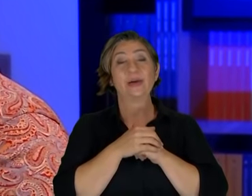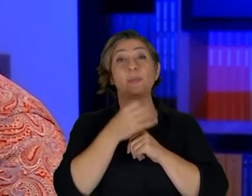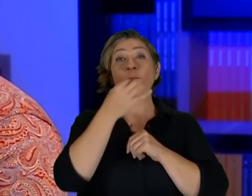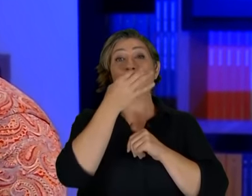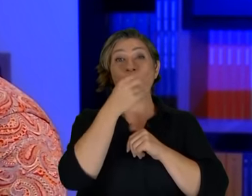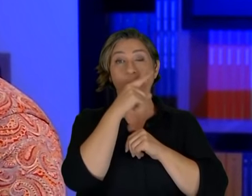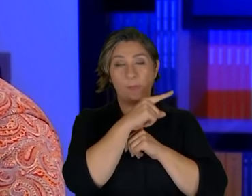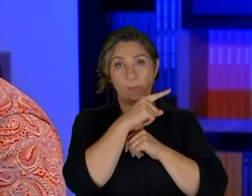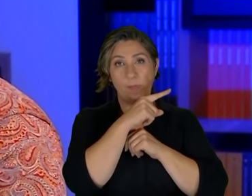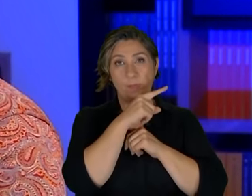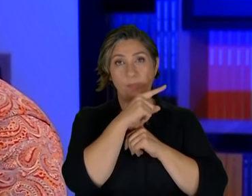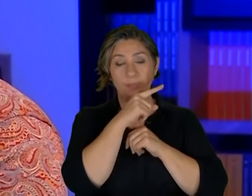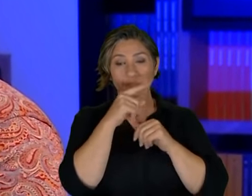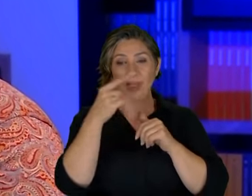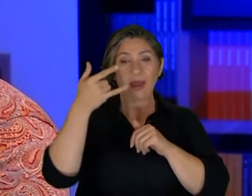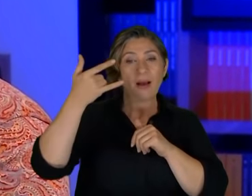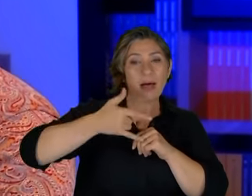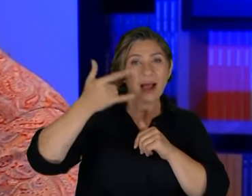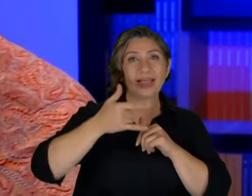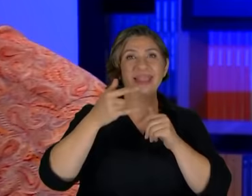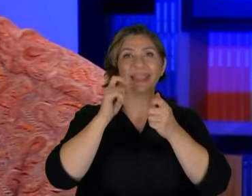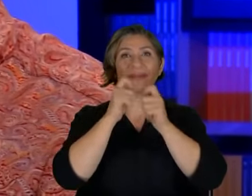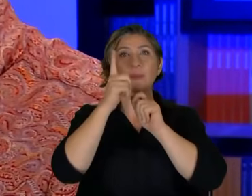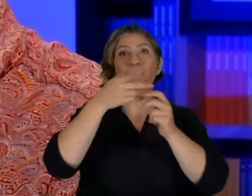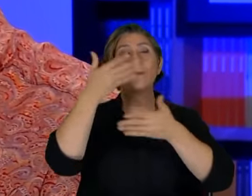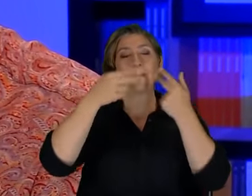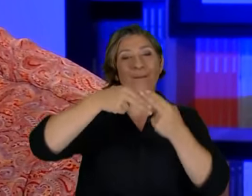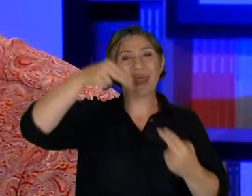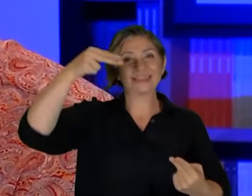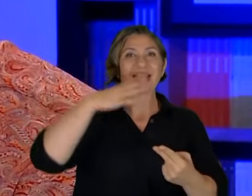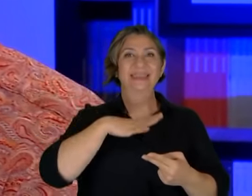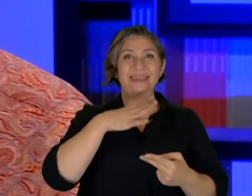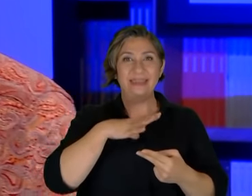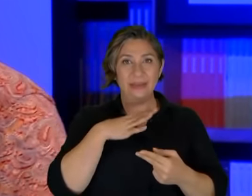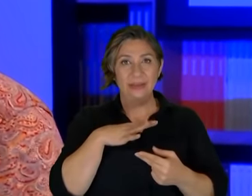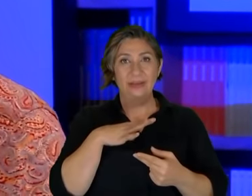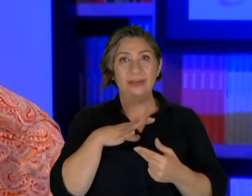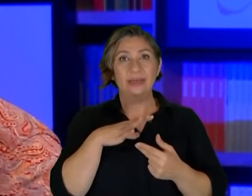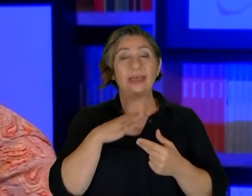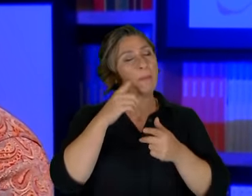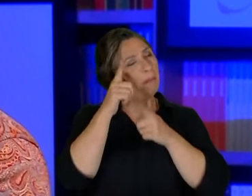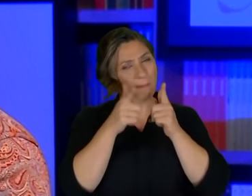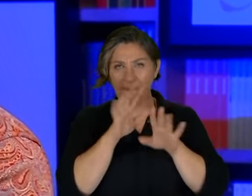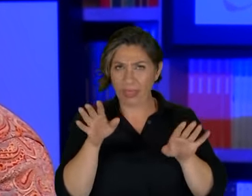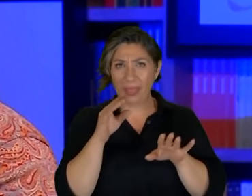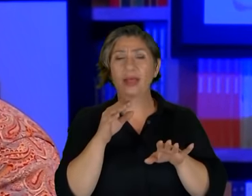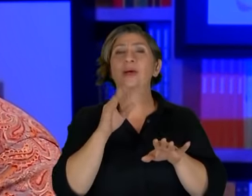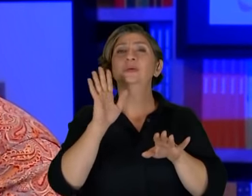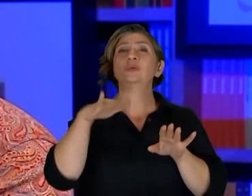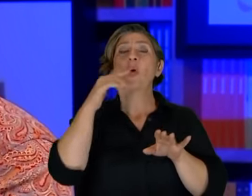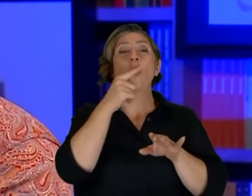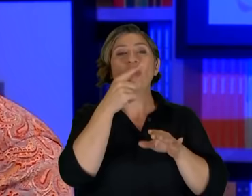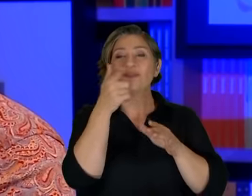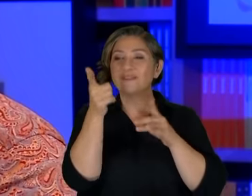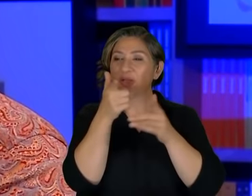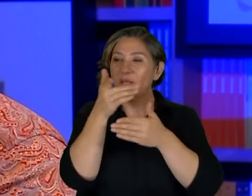Ankara'da rock devrimi diye babam bir belgesel çekmek istemişti. Hmm. İşte çekti de. Sonra onun